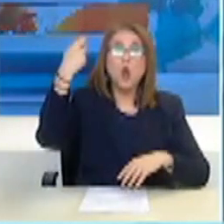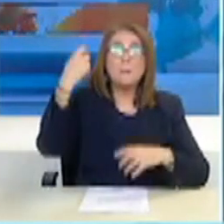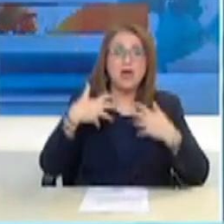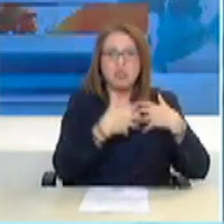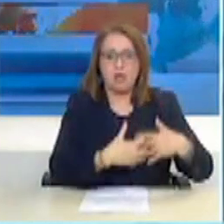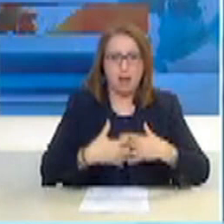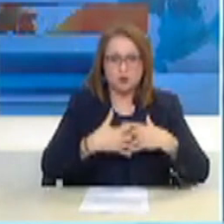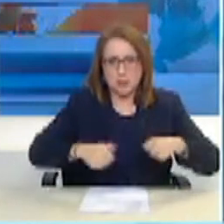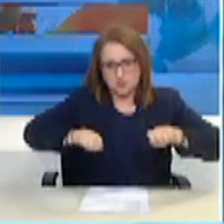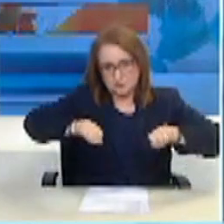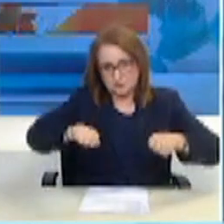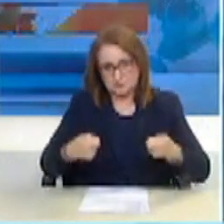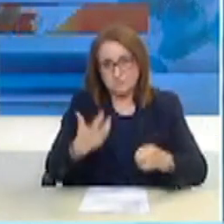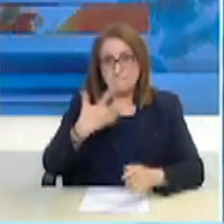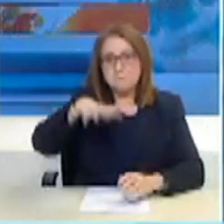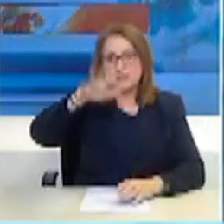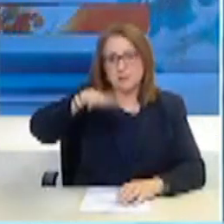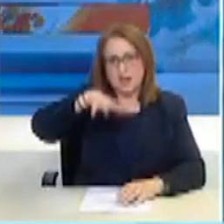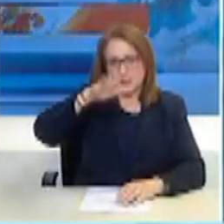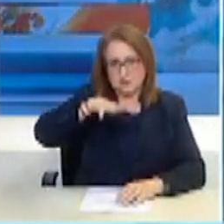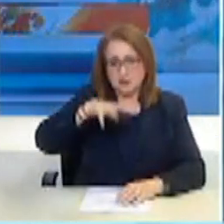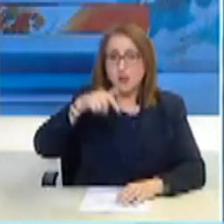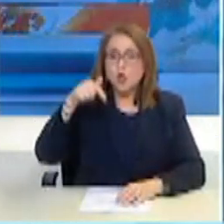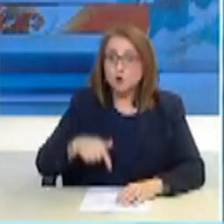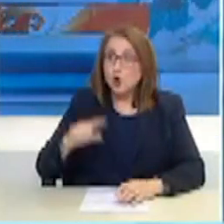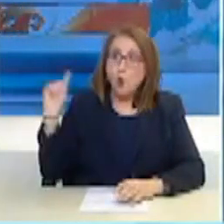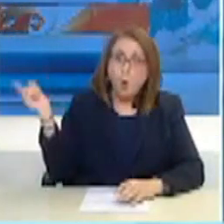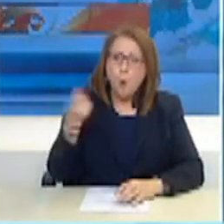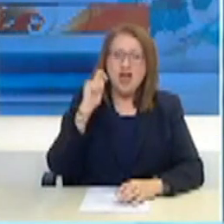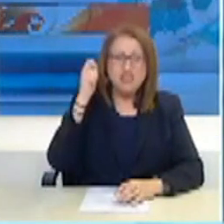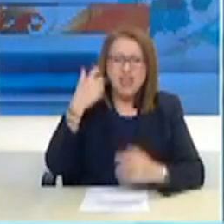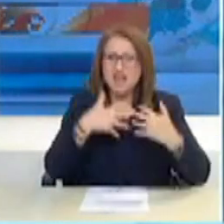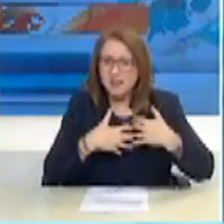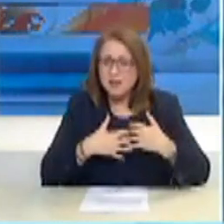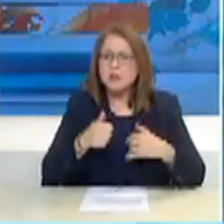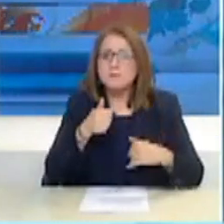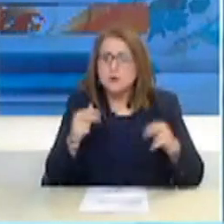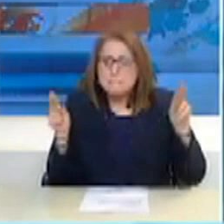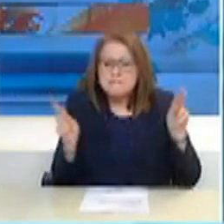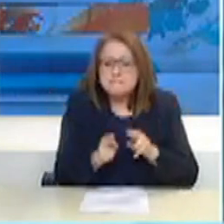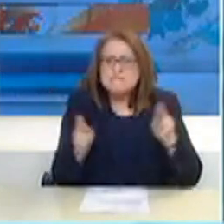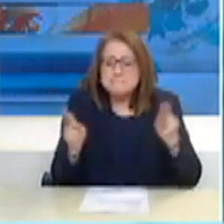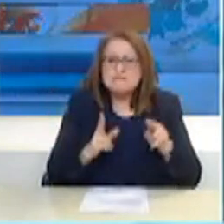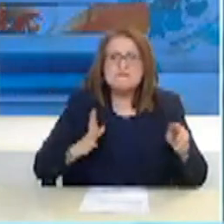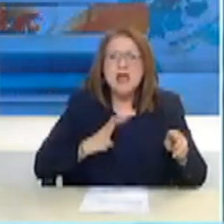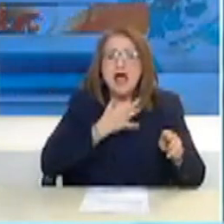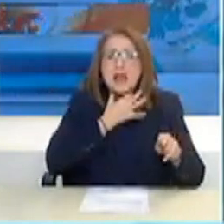ευρύτερη περιοχή λειτουργούν ήδη με το μήνυμο προσωπικού ασφαλείας ώστε να αποφευθούν φαινόμενα συγχρονισμού στους εργασιακούς αυτούς χώρους.